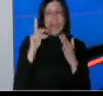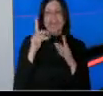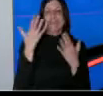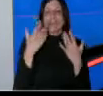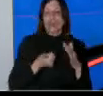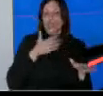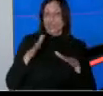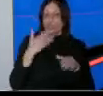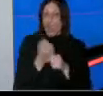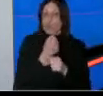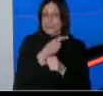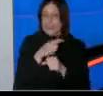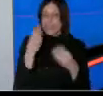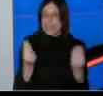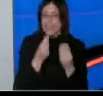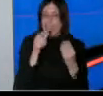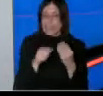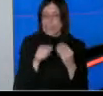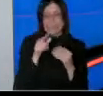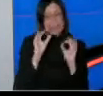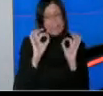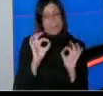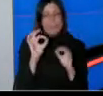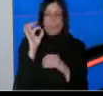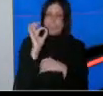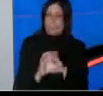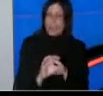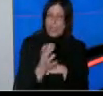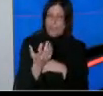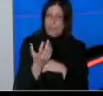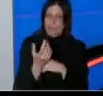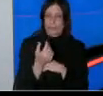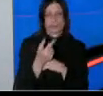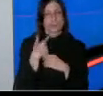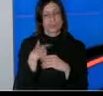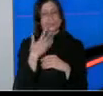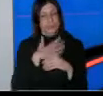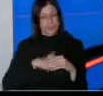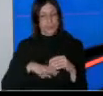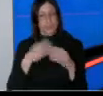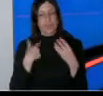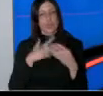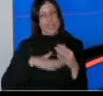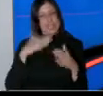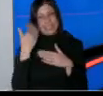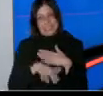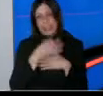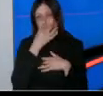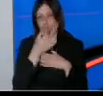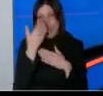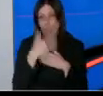אאוטינג לדבר הזה, אז זה באמת פוגע... שי, אני רוצה... כן, עכשיו אני רוצה לסיים איתך בשאלה